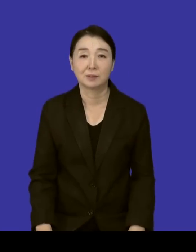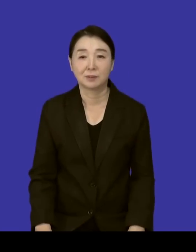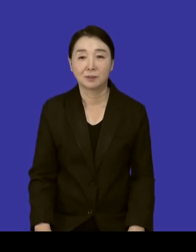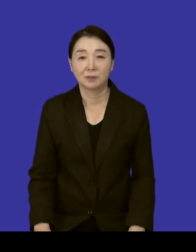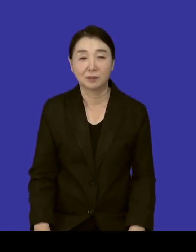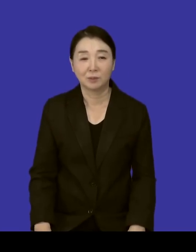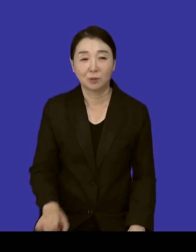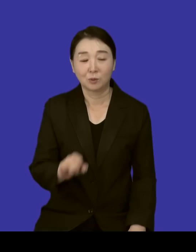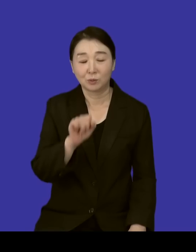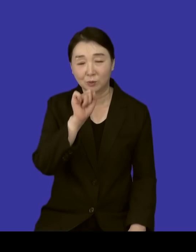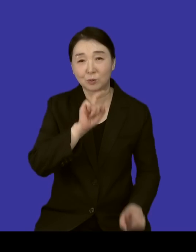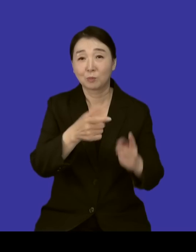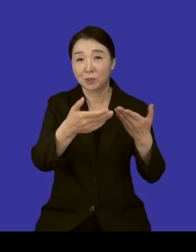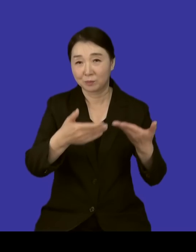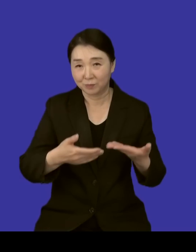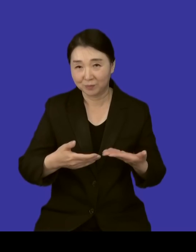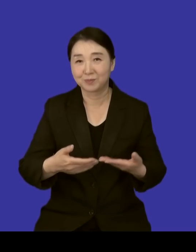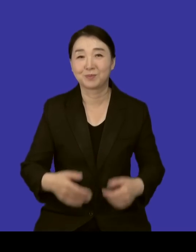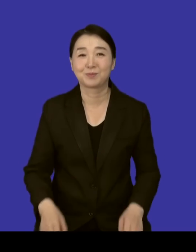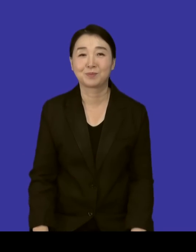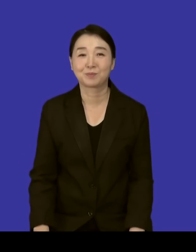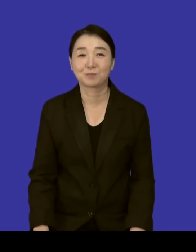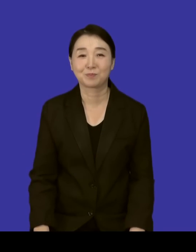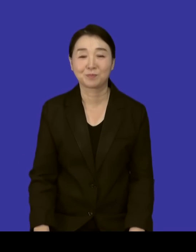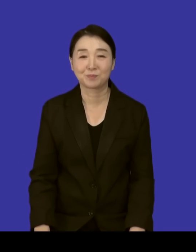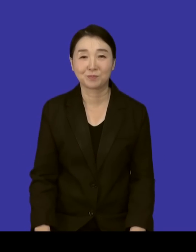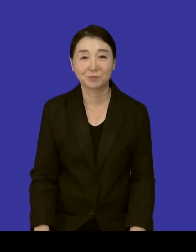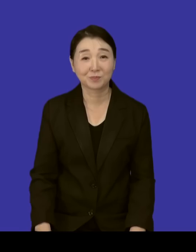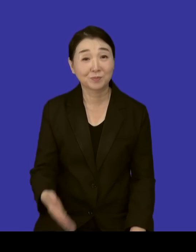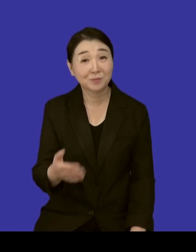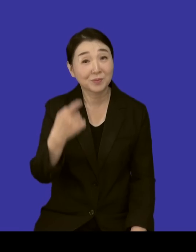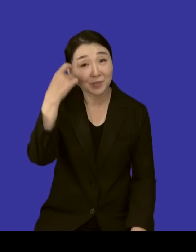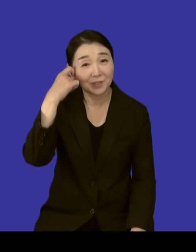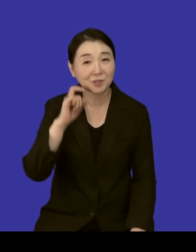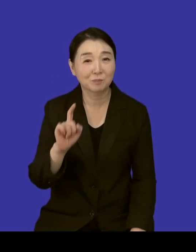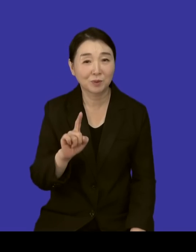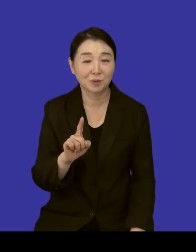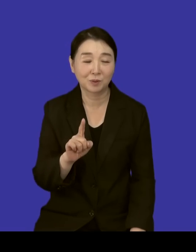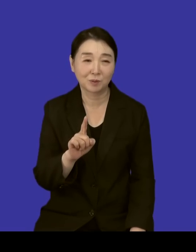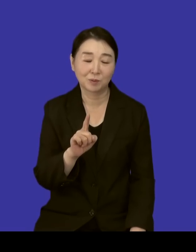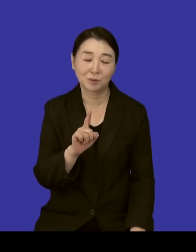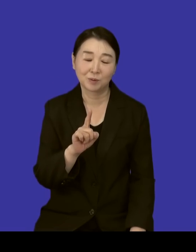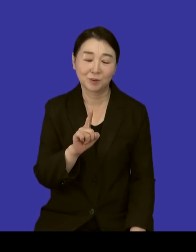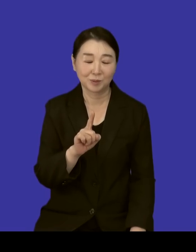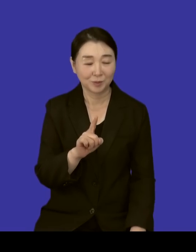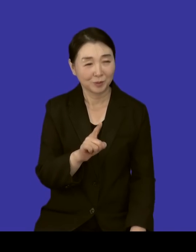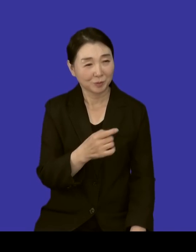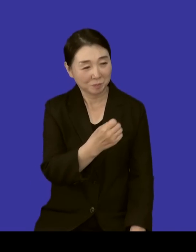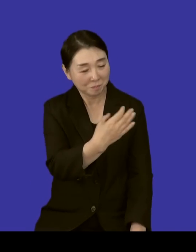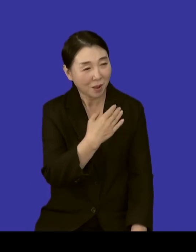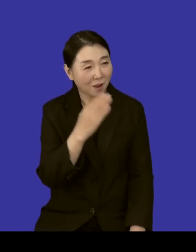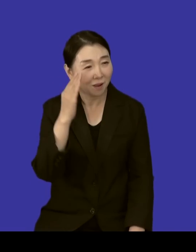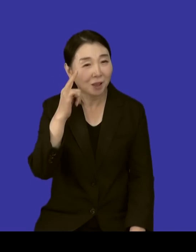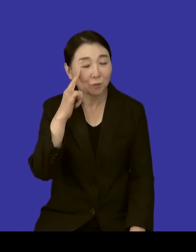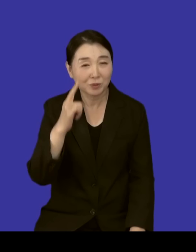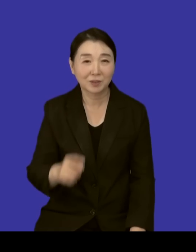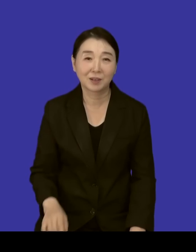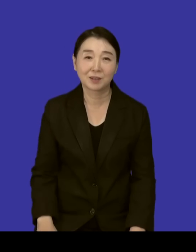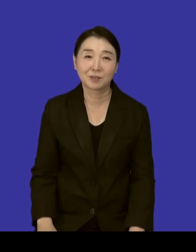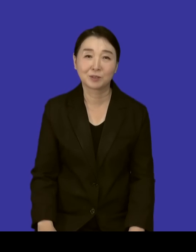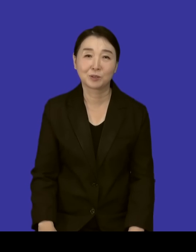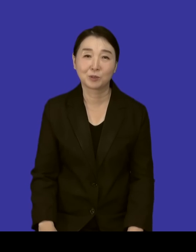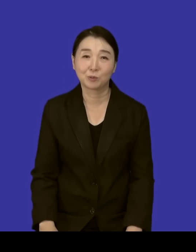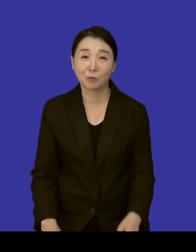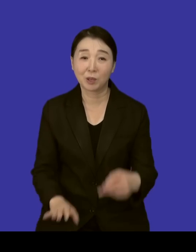오늘 좋은 말씀 해주셨어요. 네. 연예일자님 어떻게 들으셨어요? 목사님 말씀 들으면서 그 디모데후서 말씀 보면